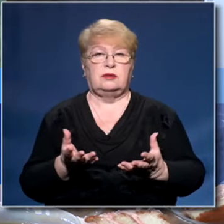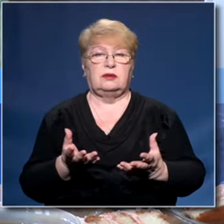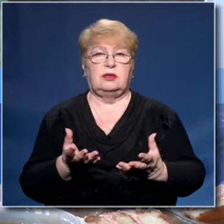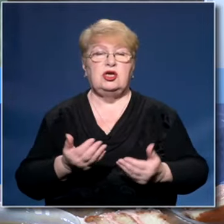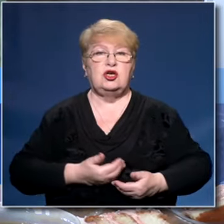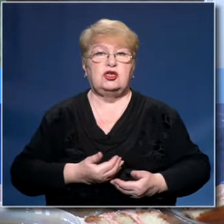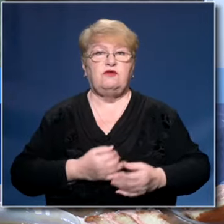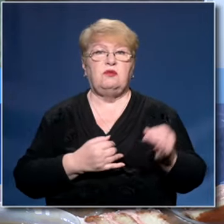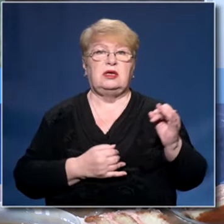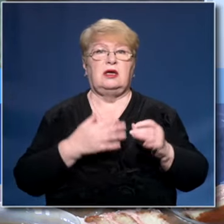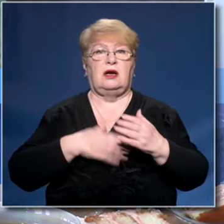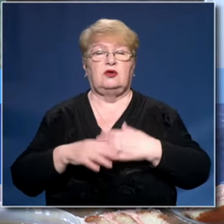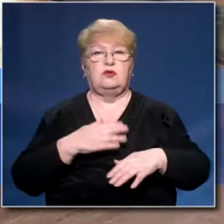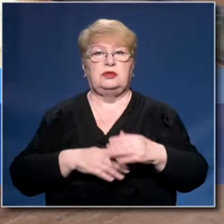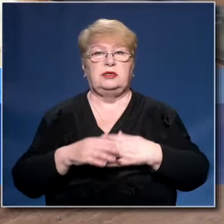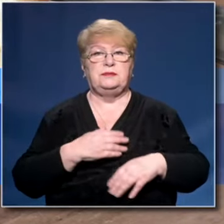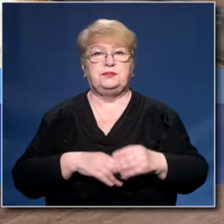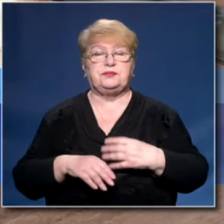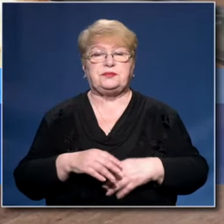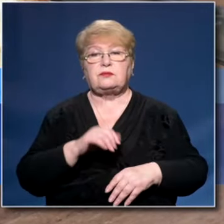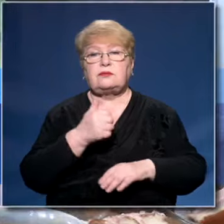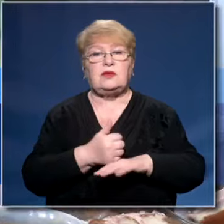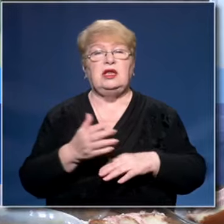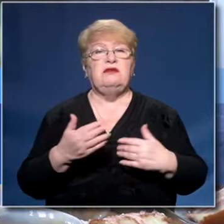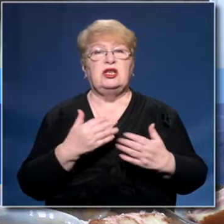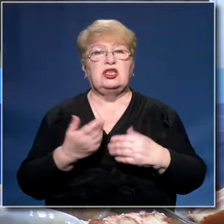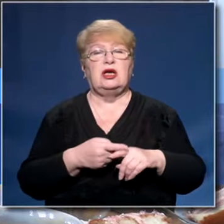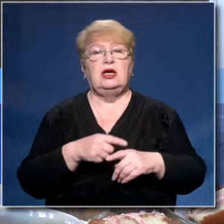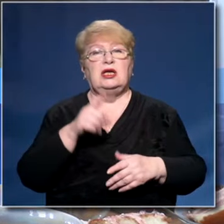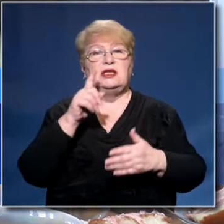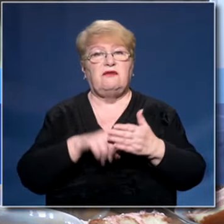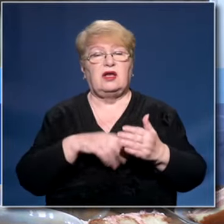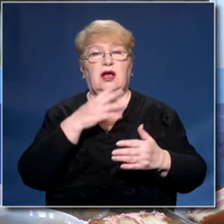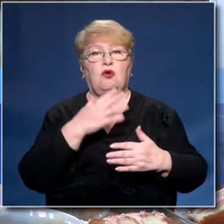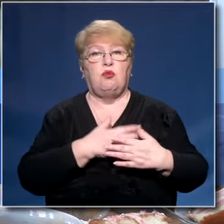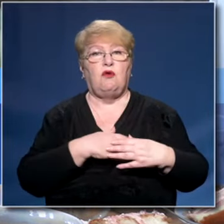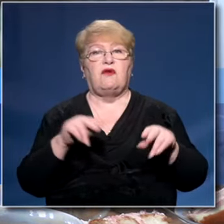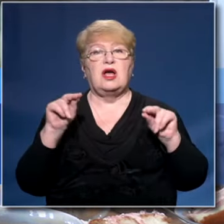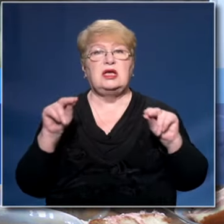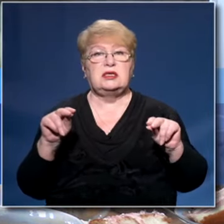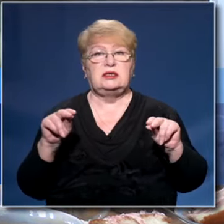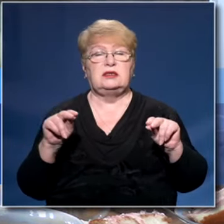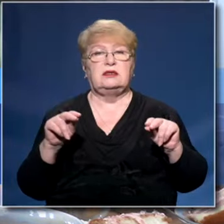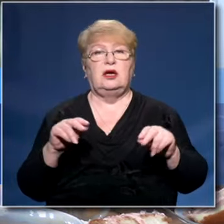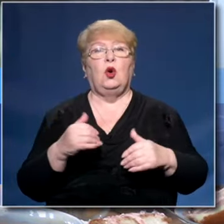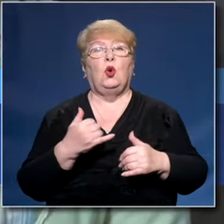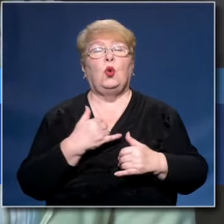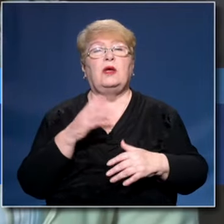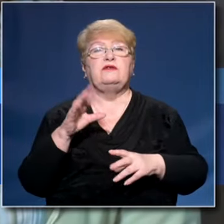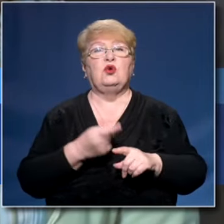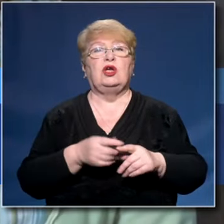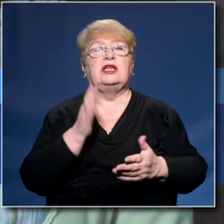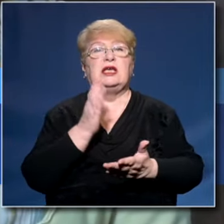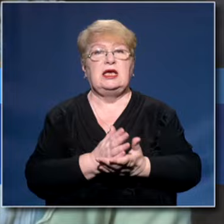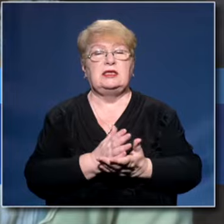хорошо живём и радуемся самое главное в отношениях это Доверие любовь искренность и верность у